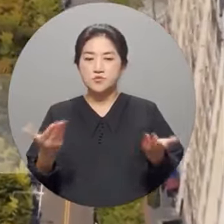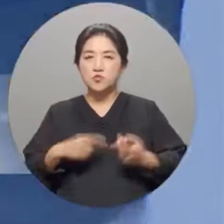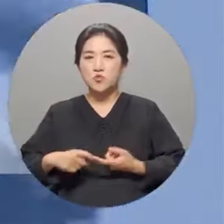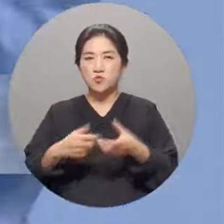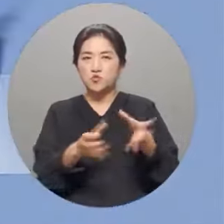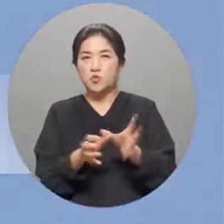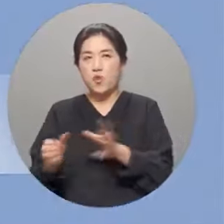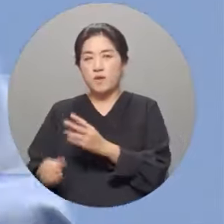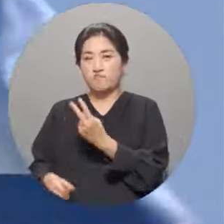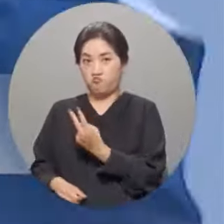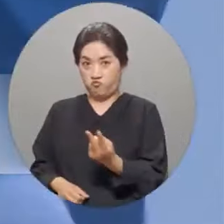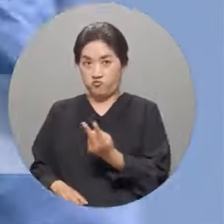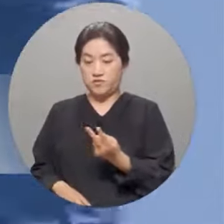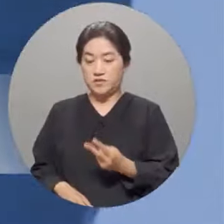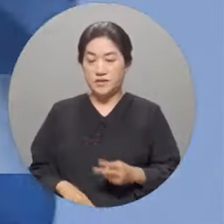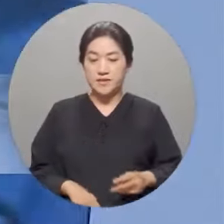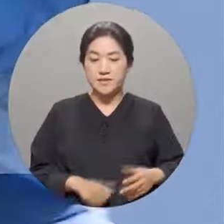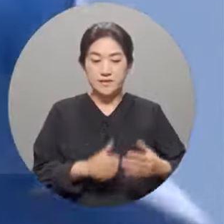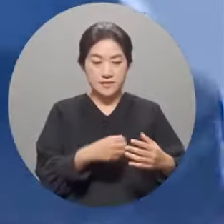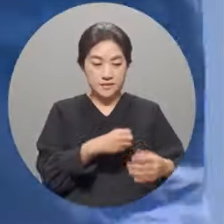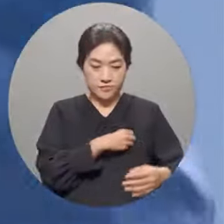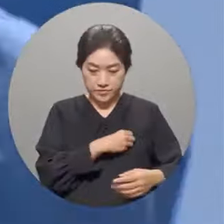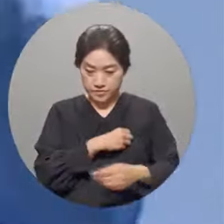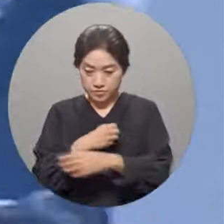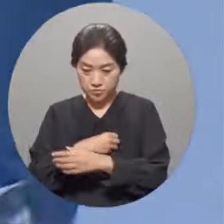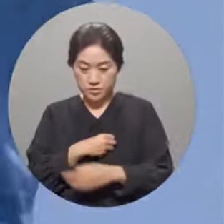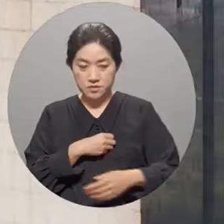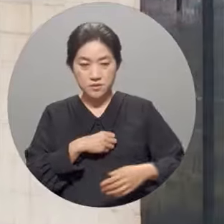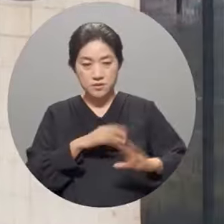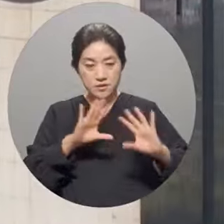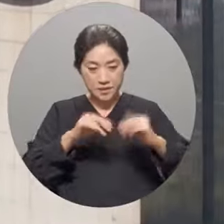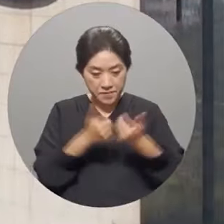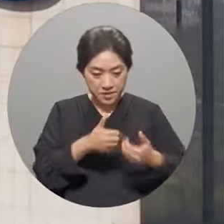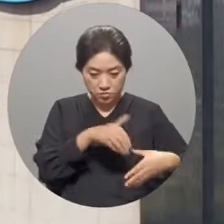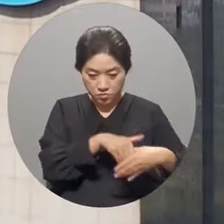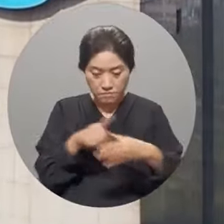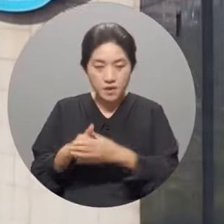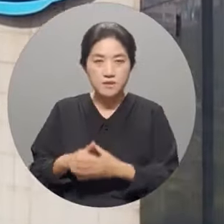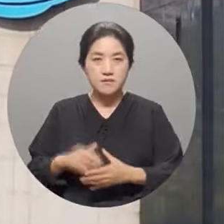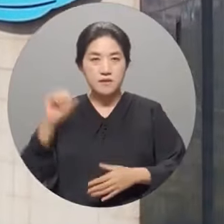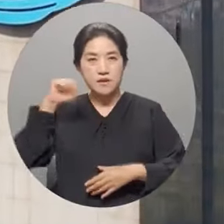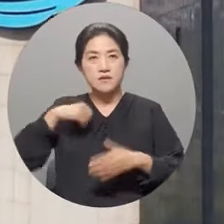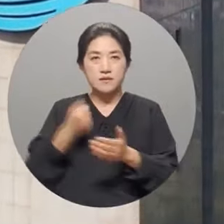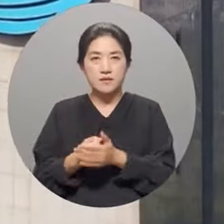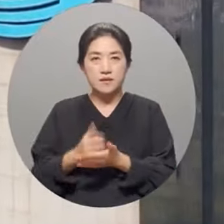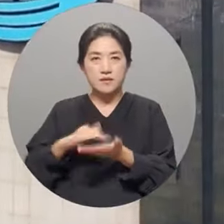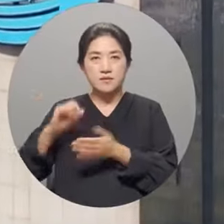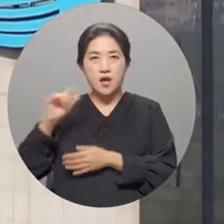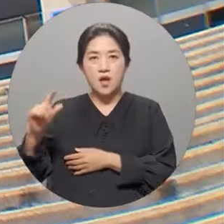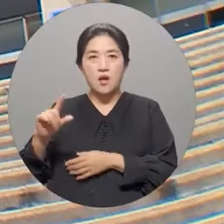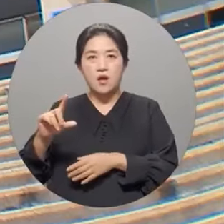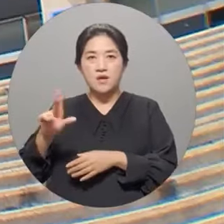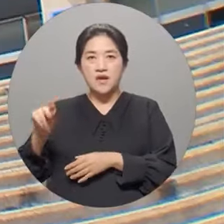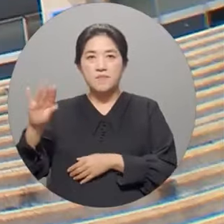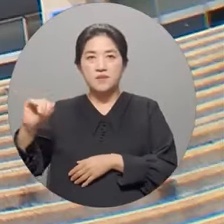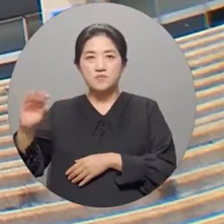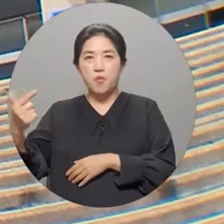조합원 대상 찬반 투표로쟁이 행위를 가결했습니다 다수 노조인 언론노조 KBS 본부는